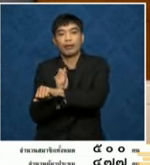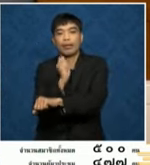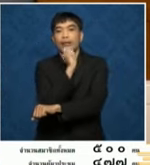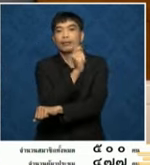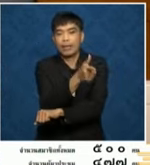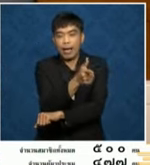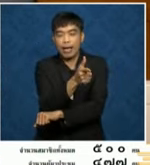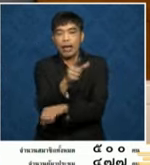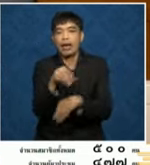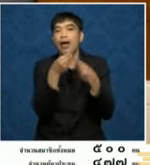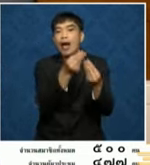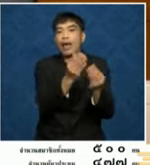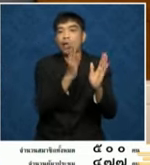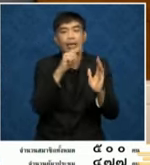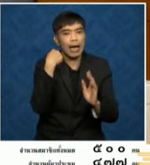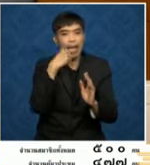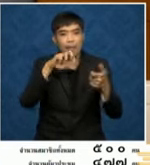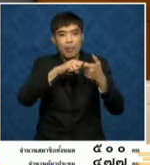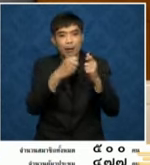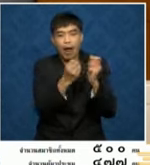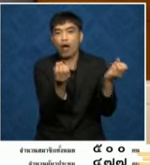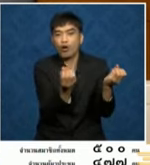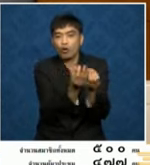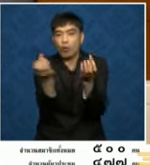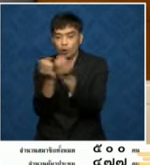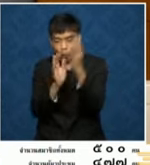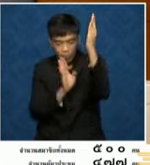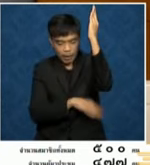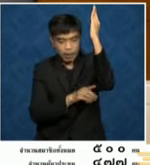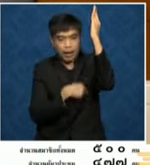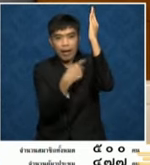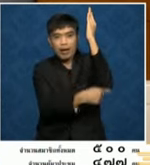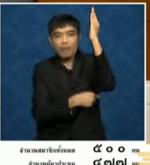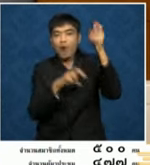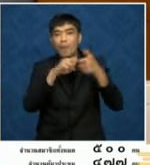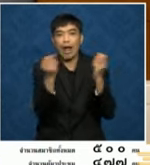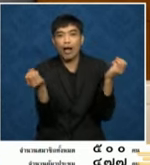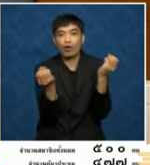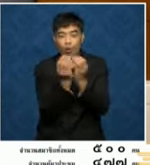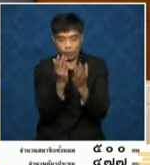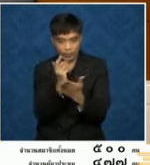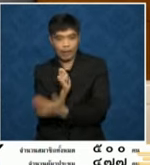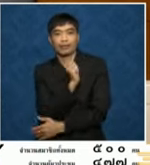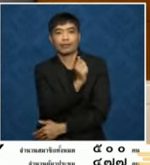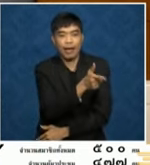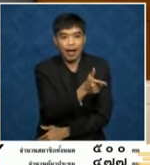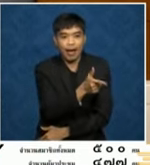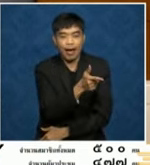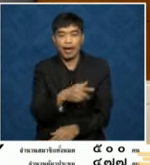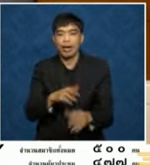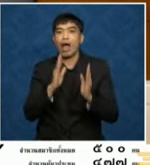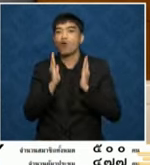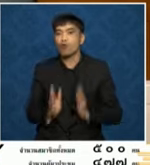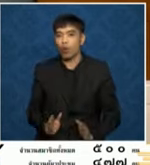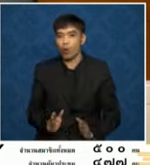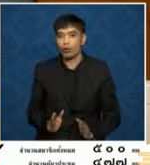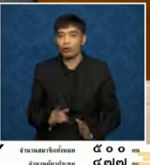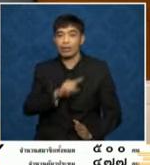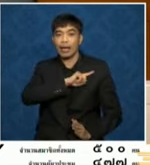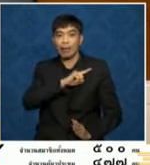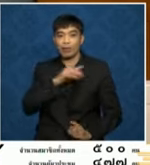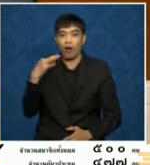ผลกระทบจากเหตุการณ์ในพื้นที่จังหวัดชายแดนภาคใต้รวมถึงประชาชนที่เป็นสมาชิกอาสารักษาหมู่บ้